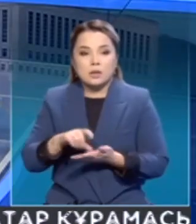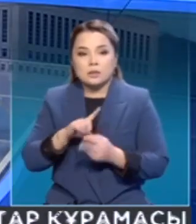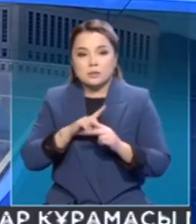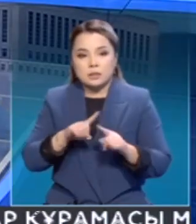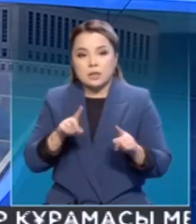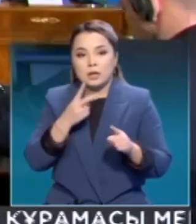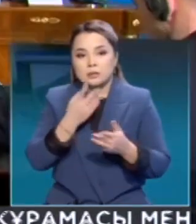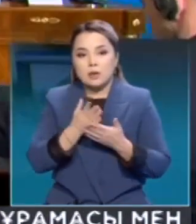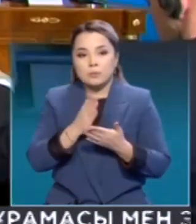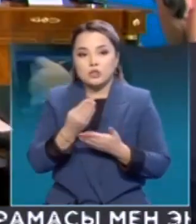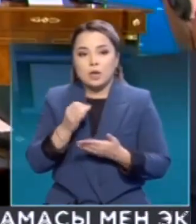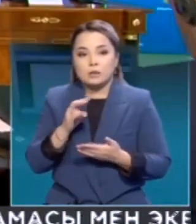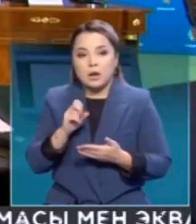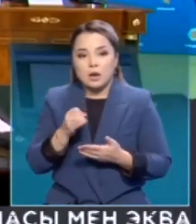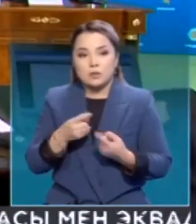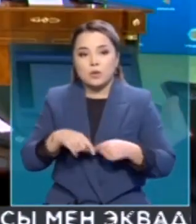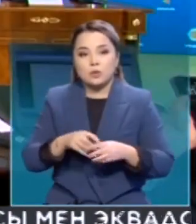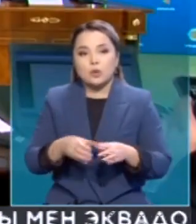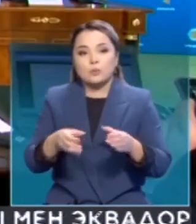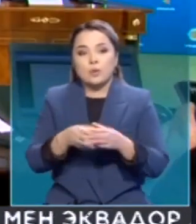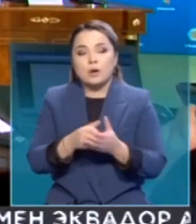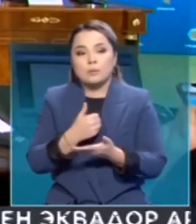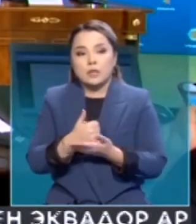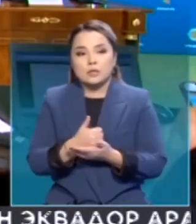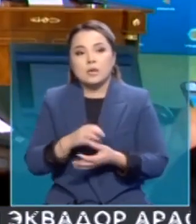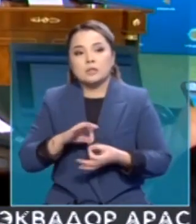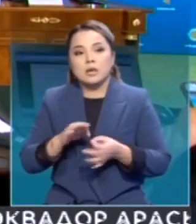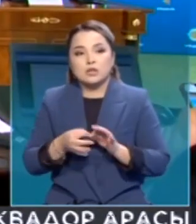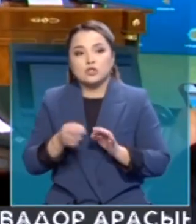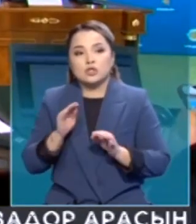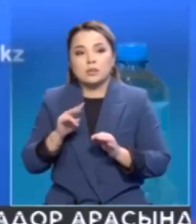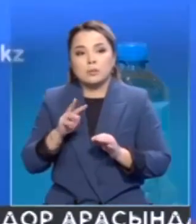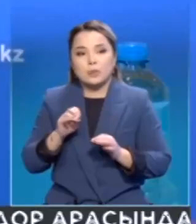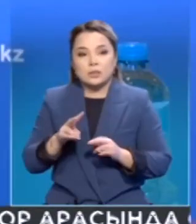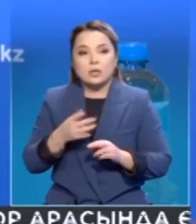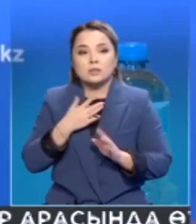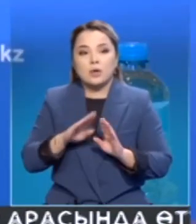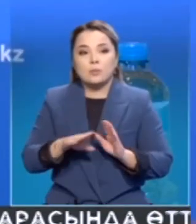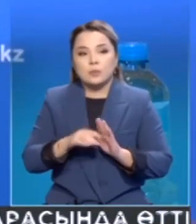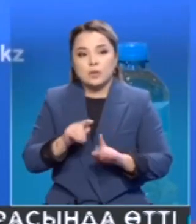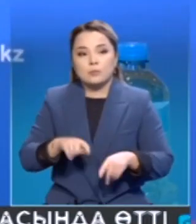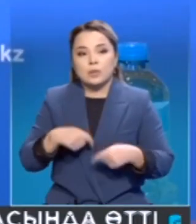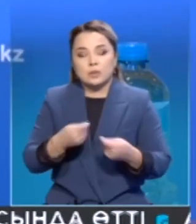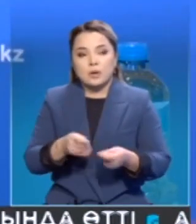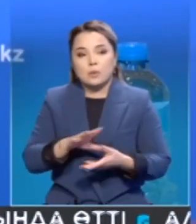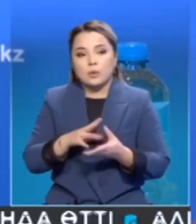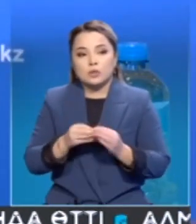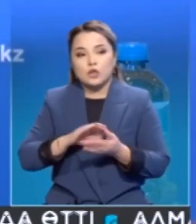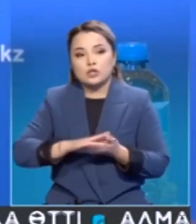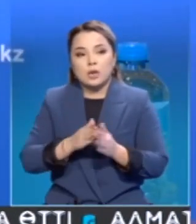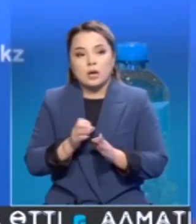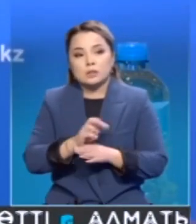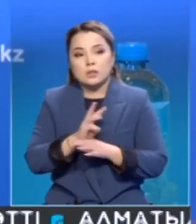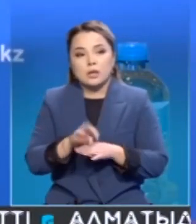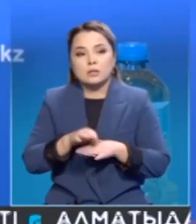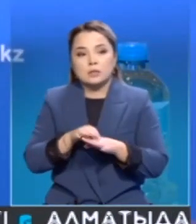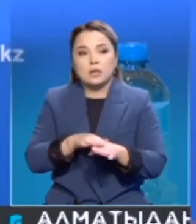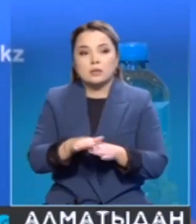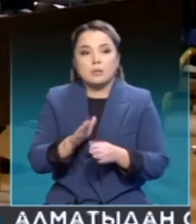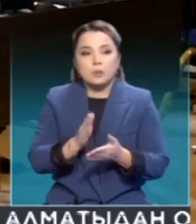атады. Ал Шанхай ынтымақтастық ұйымының бас хатшысы Джан Мин дауыс беру кезінде бүкіл жағдай жасалды деді.